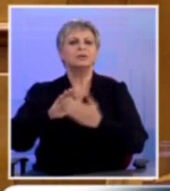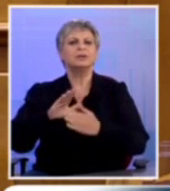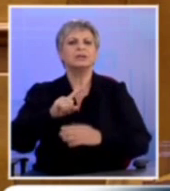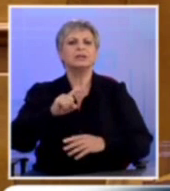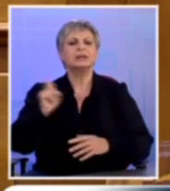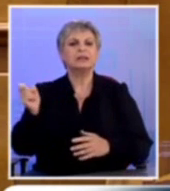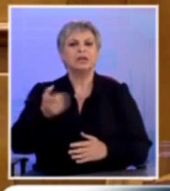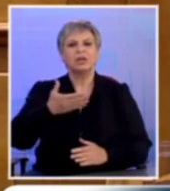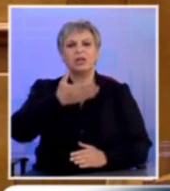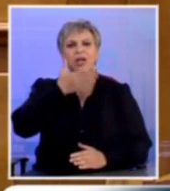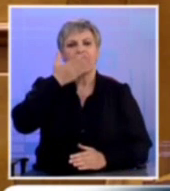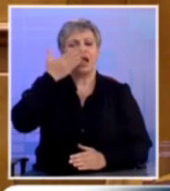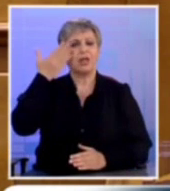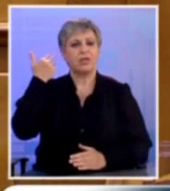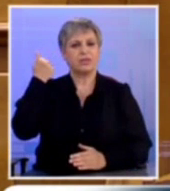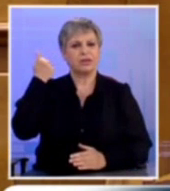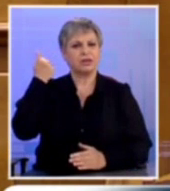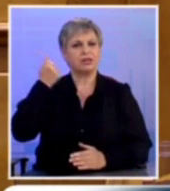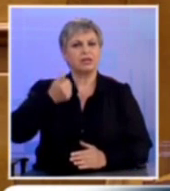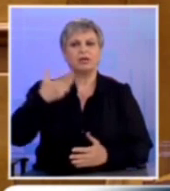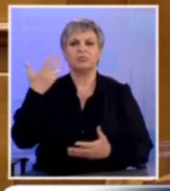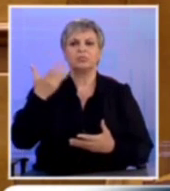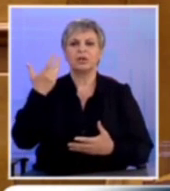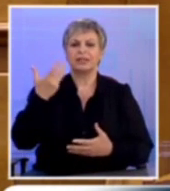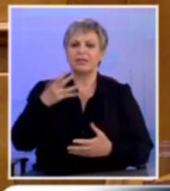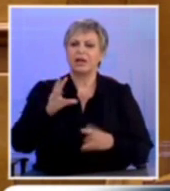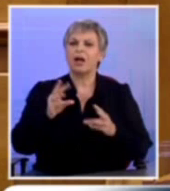του φρονήματος και την ηθική της ευθύνης.